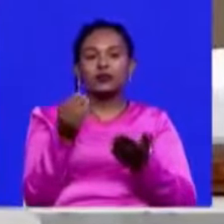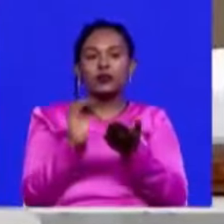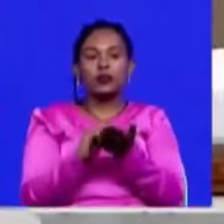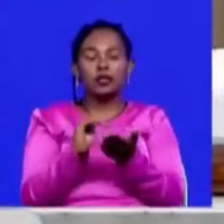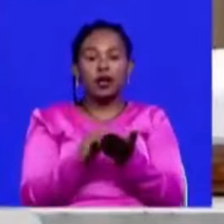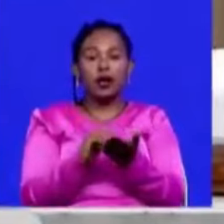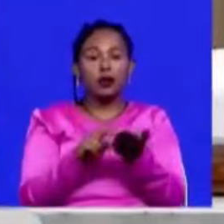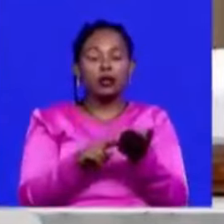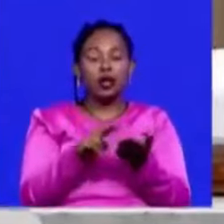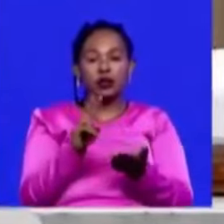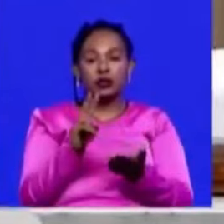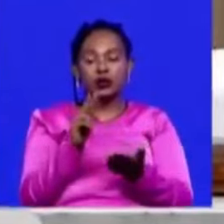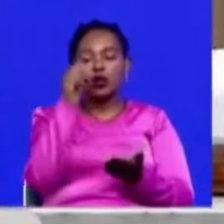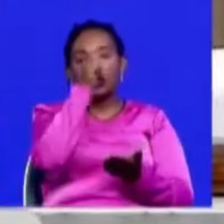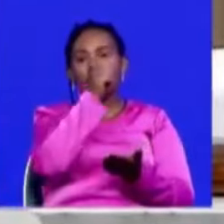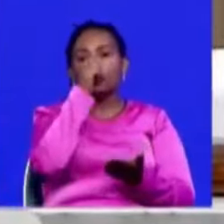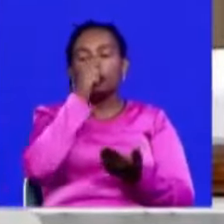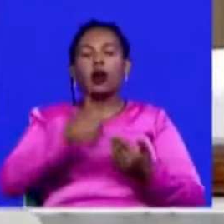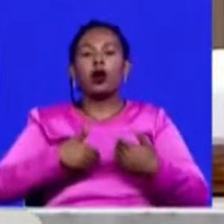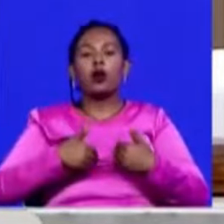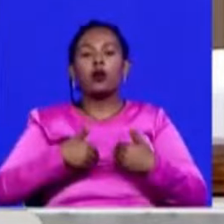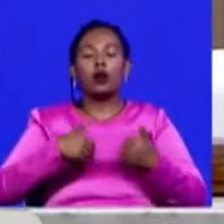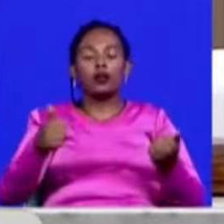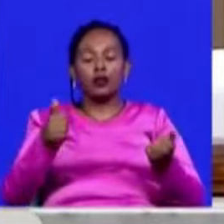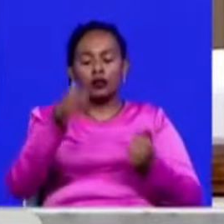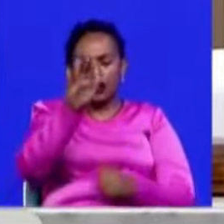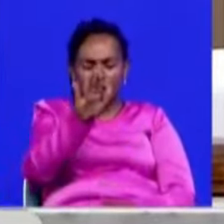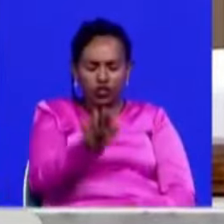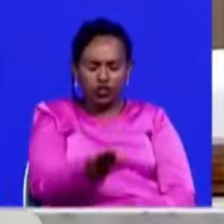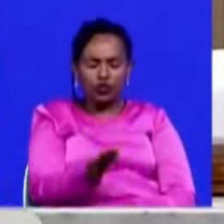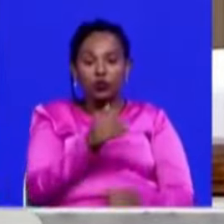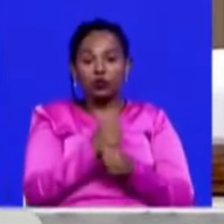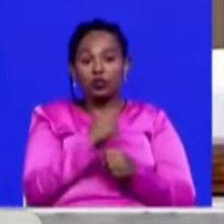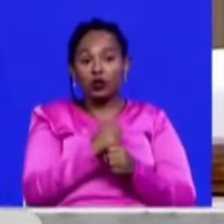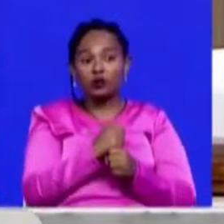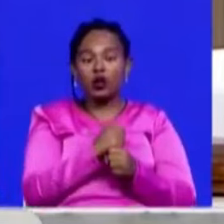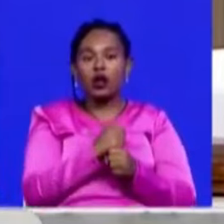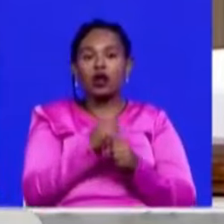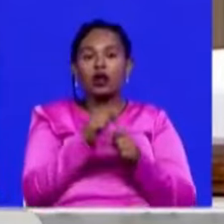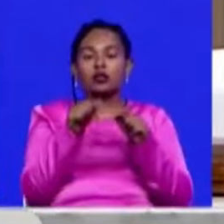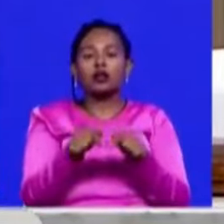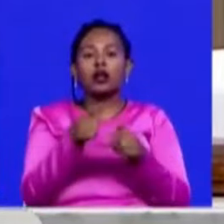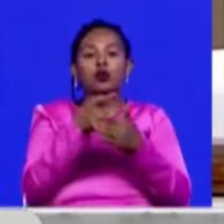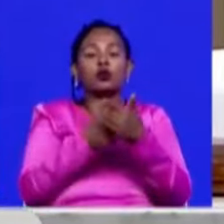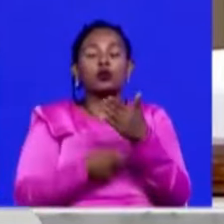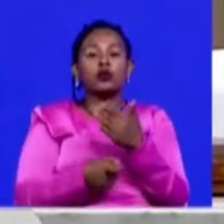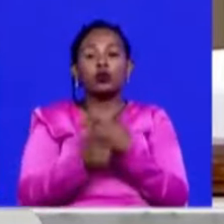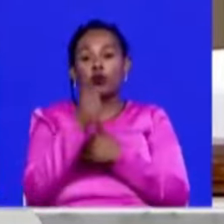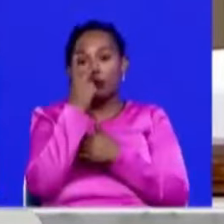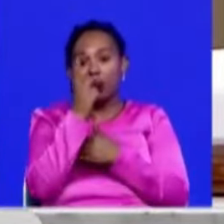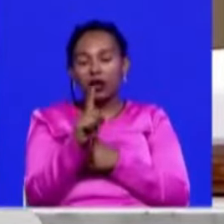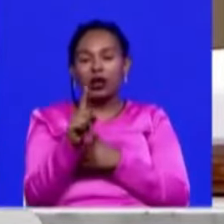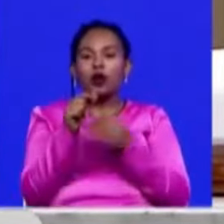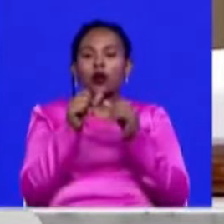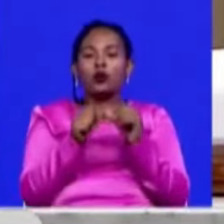በተደጋጋሚ እንዳነሳሁት ኢትዮጵያ ወጣት ሀገር ነው። ታች ላይ በምንሰራው ስራ ዛሬ ውጤቱን ባናይም